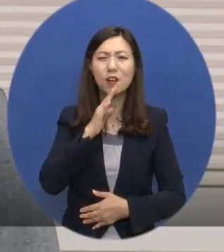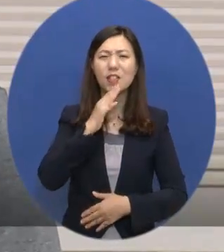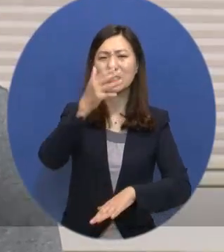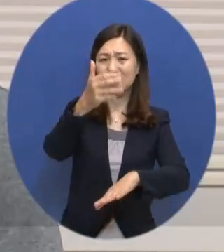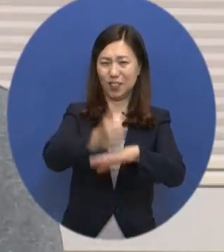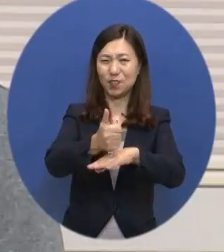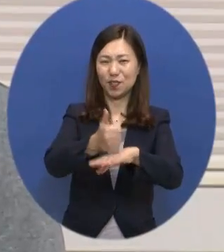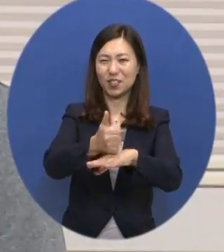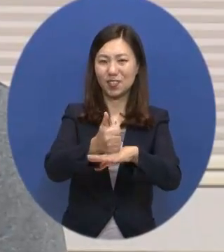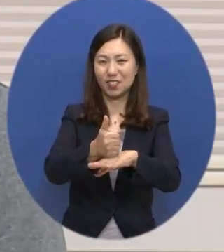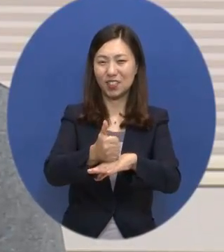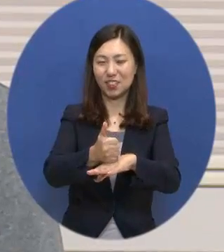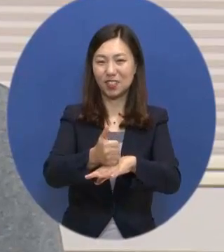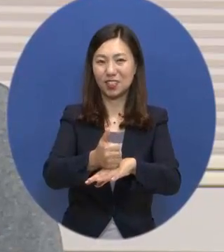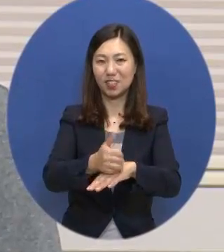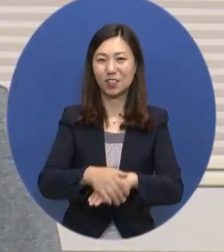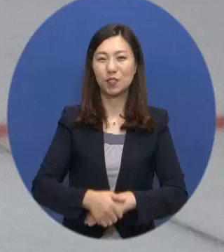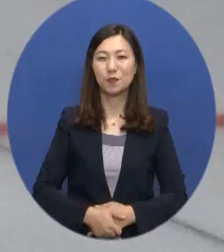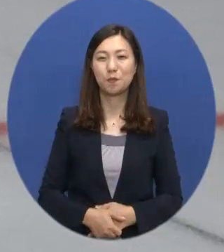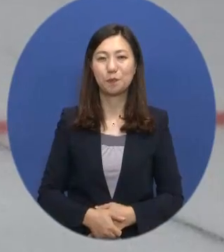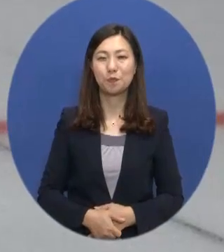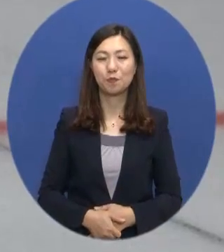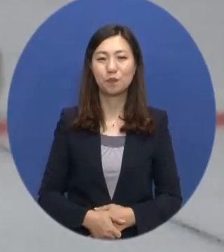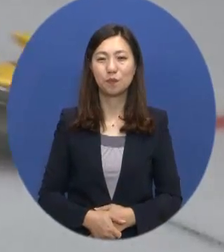끝. 결과물이 끝. 네.